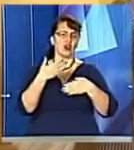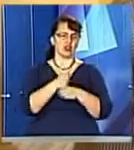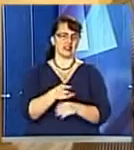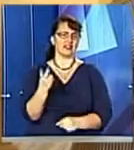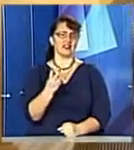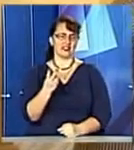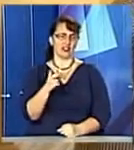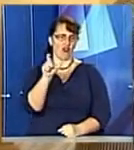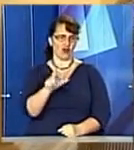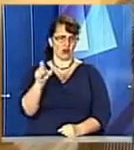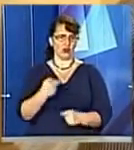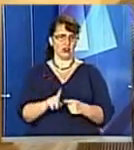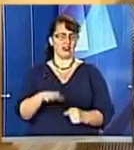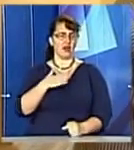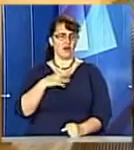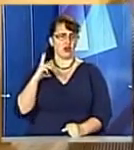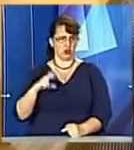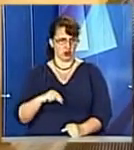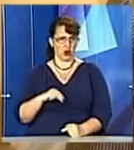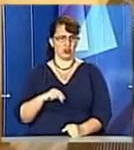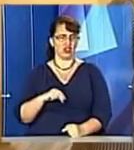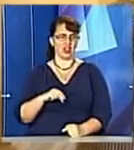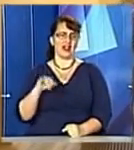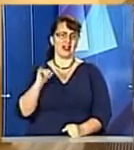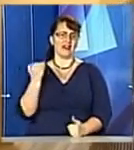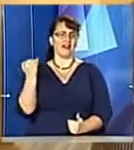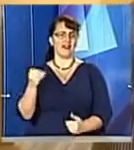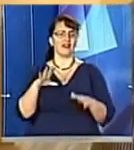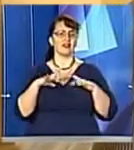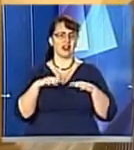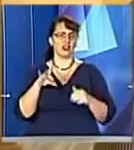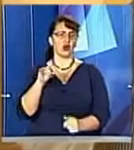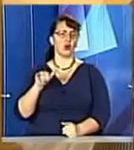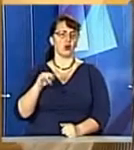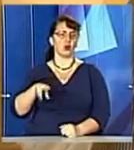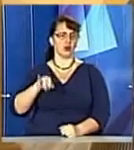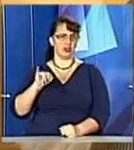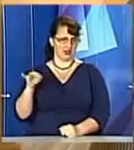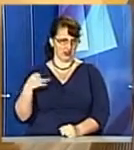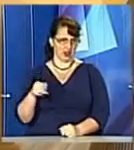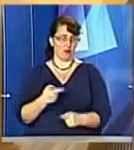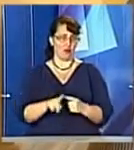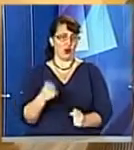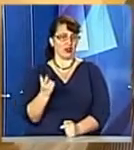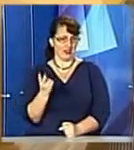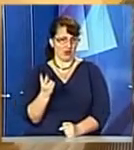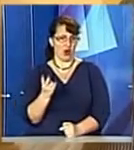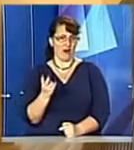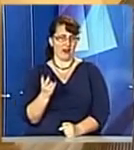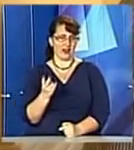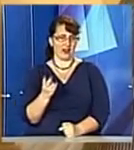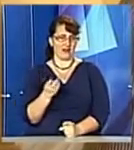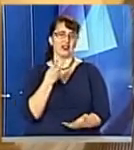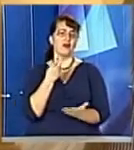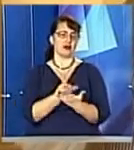двох людей. Це моїй доньці Христині і її тренеру Ірині Рудій. Тому що саме цей дует, він і